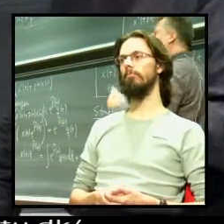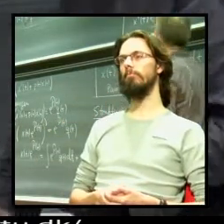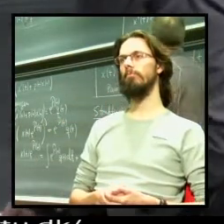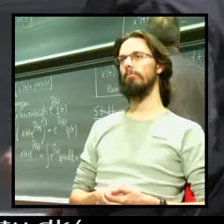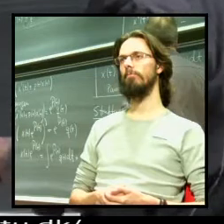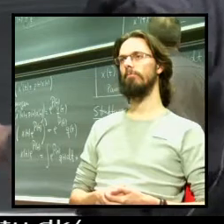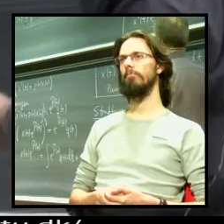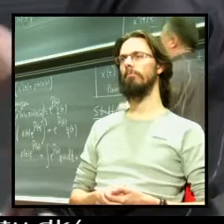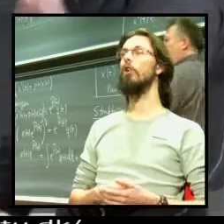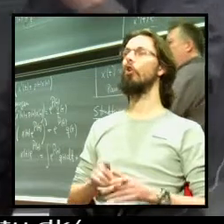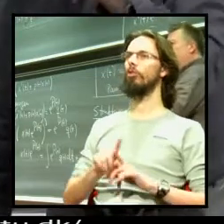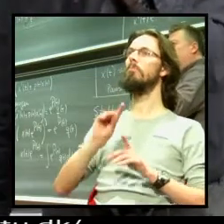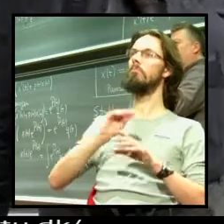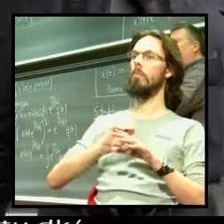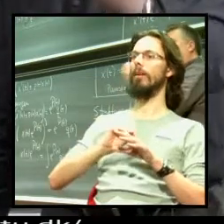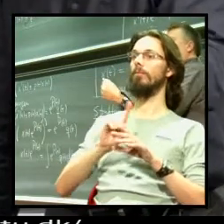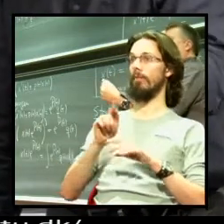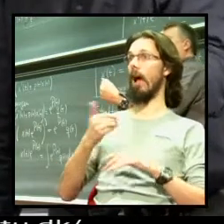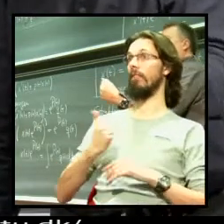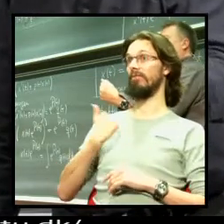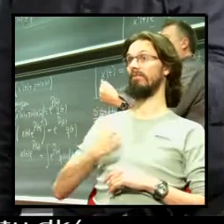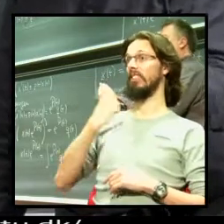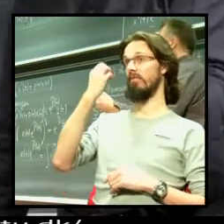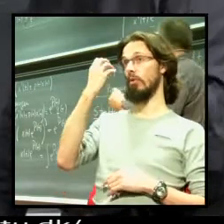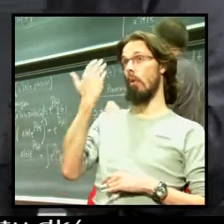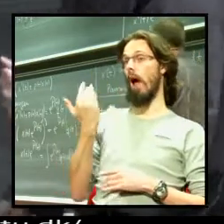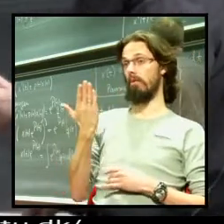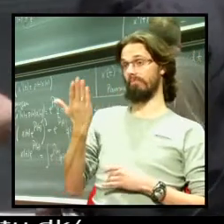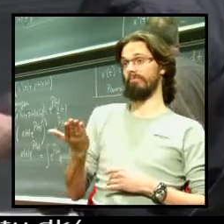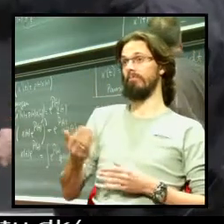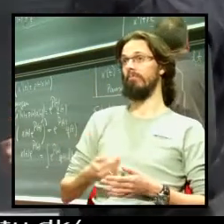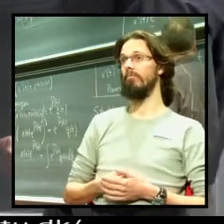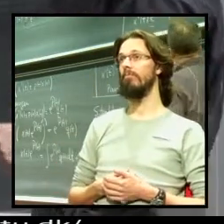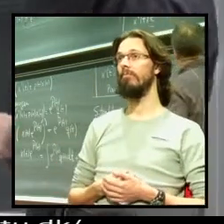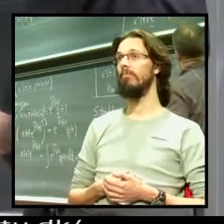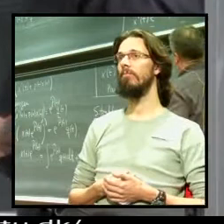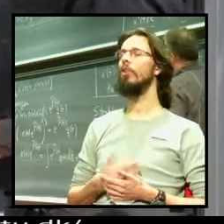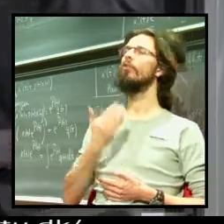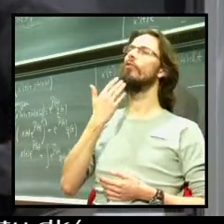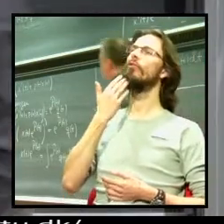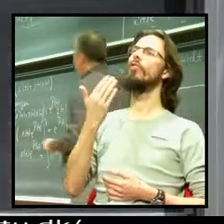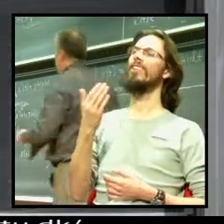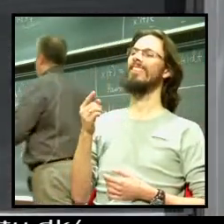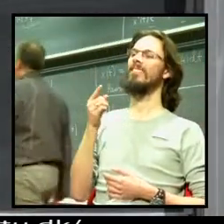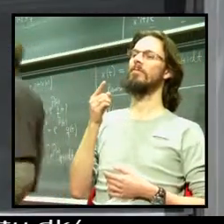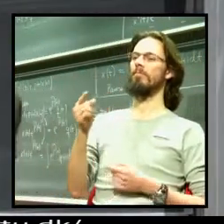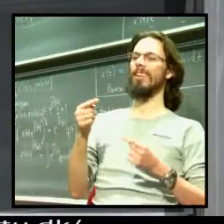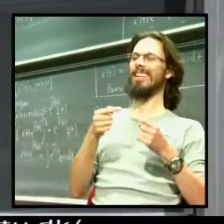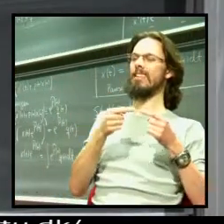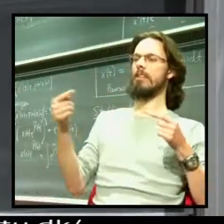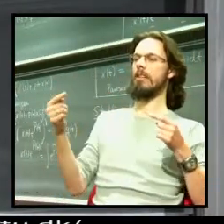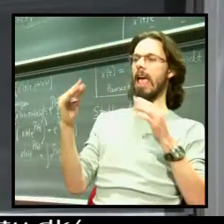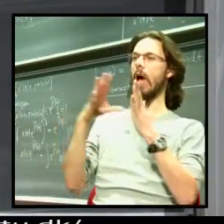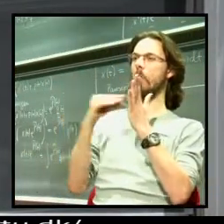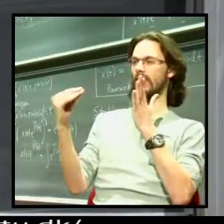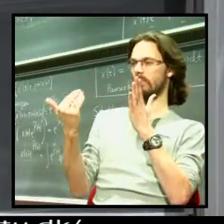Læg også mærke til, at der er en vigtig information her. Fordi den lineære afbildning, vi har